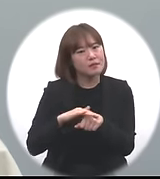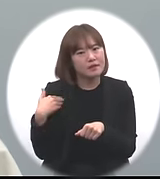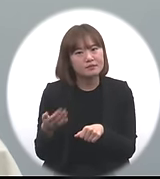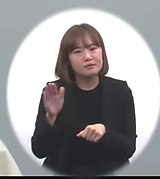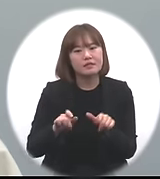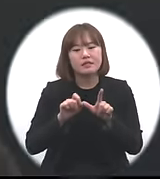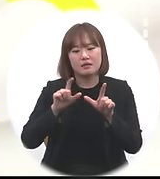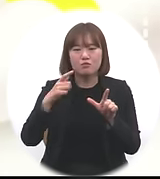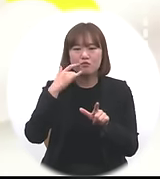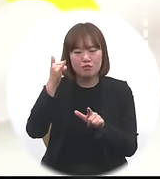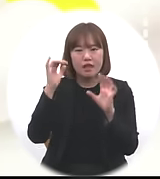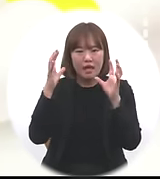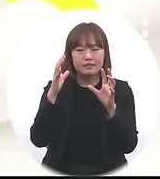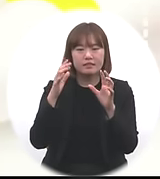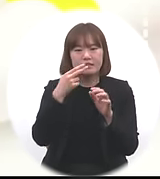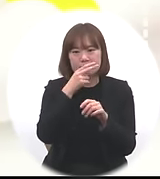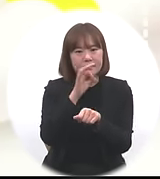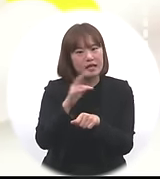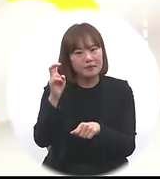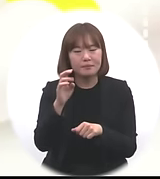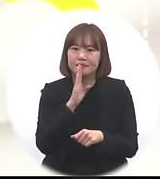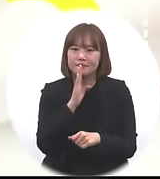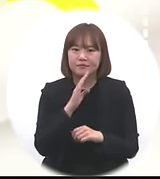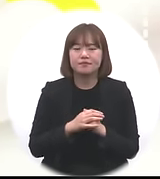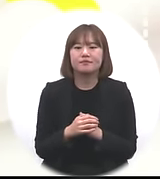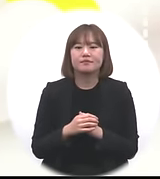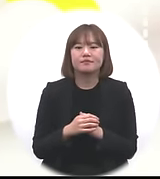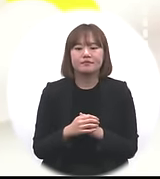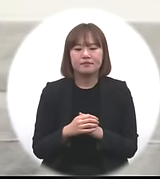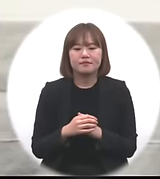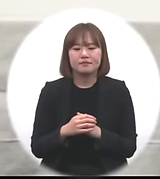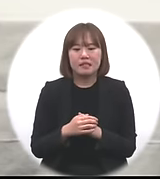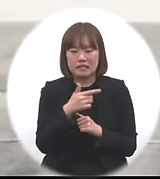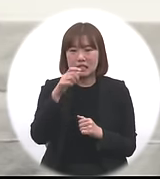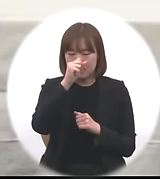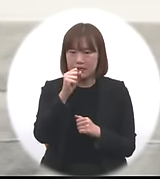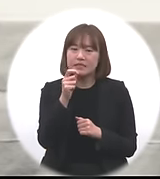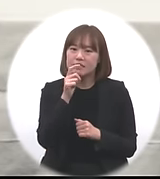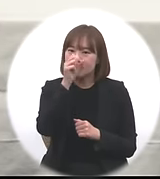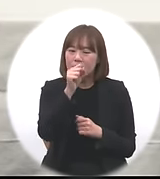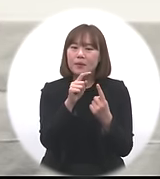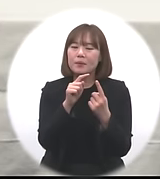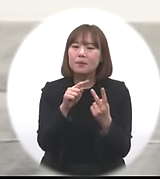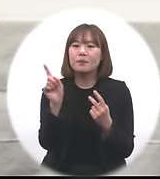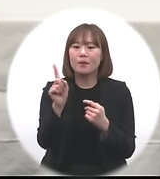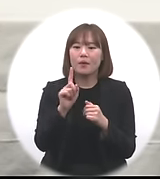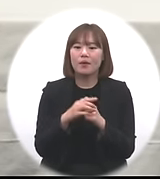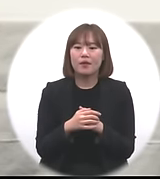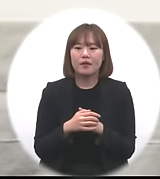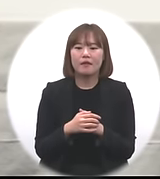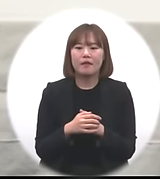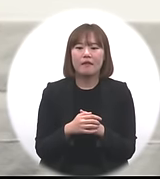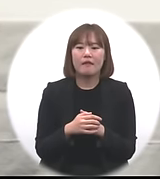모르겠지만 대부분 다 보호자분들이 사겠지 애들이 칫솔을 사진 않겠죠. 자, 칫솔 큰 게 좋습니까? 작은 게 좋습니까? 자,